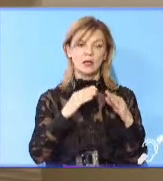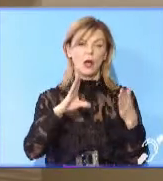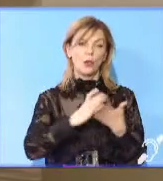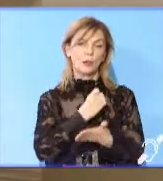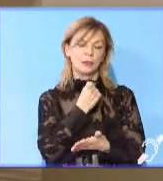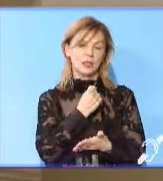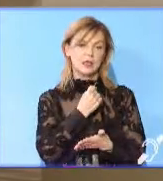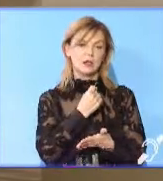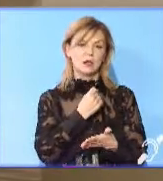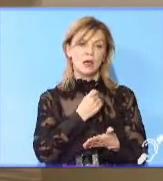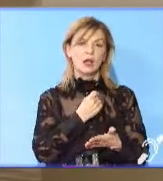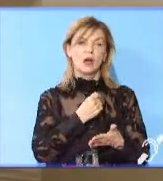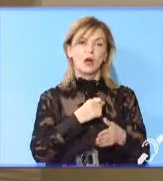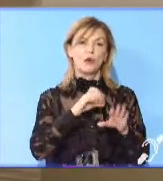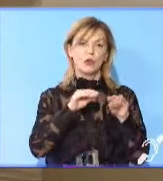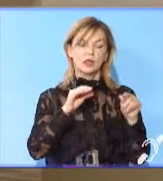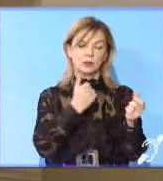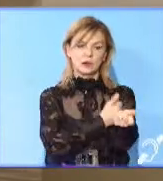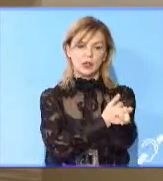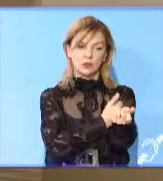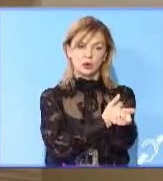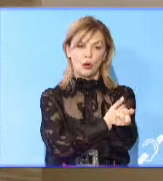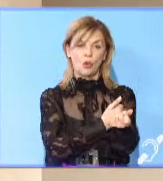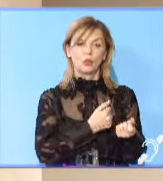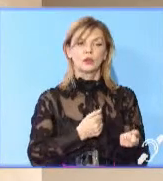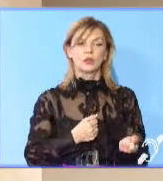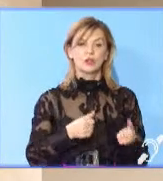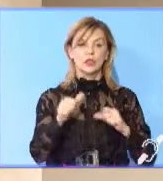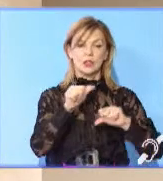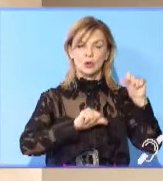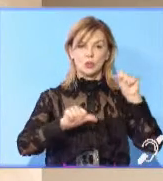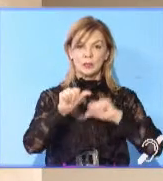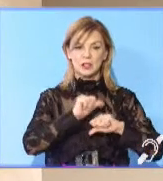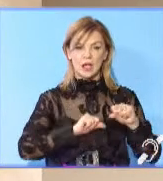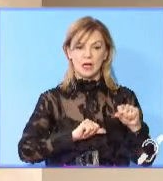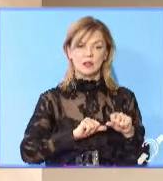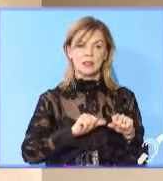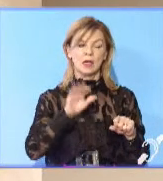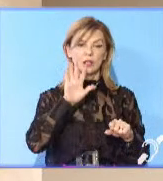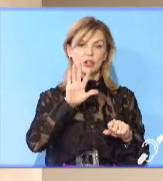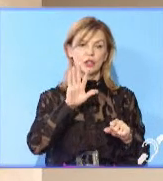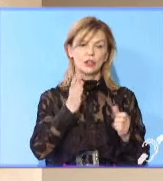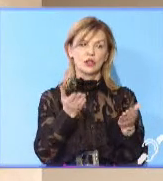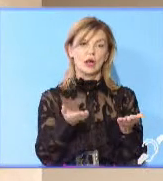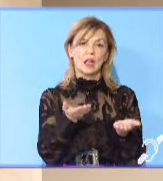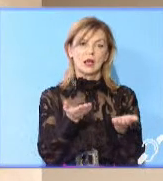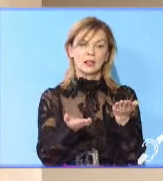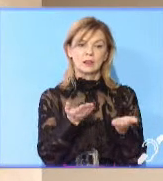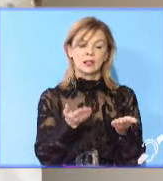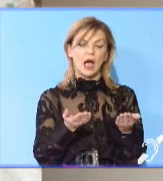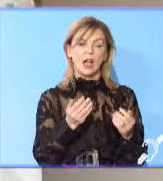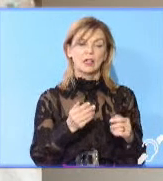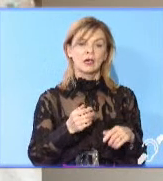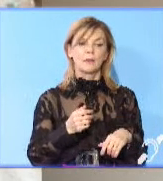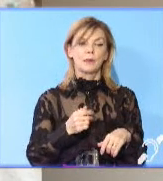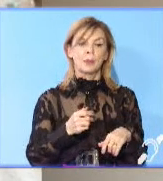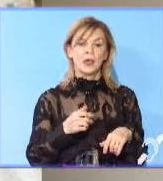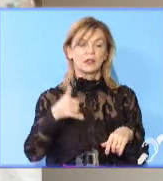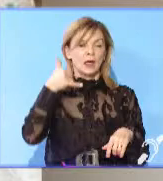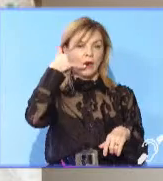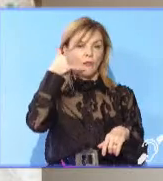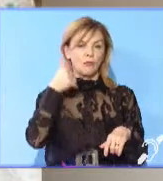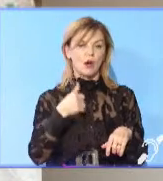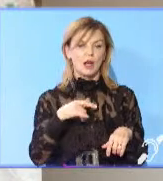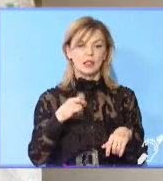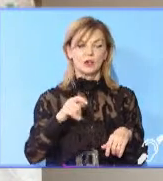găsit și au fost ridicate cantități de droguri de risc și substanțe sub formă cristalină, 5 cântare electronice, 3 grindere, telefoane